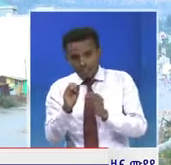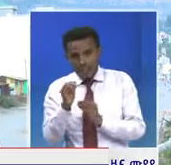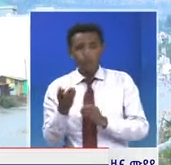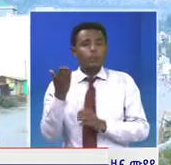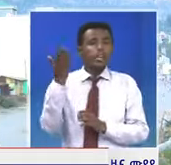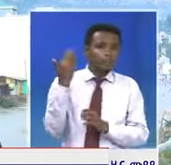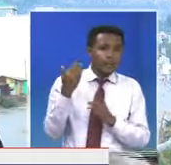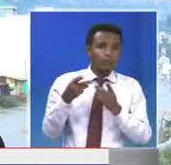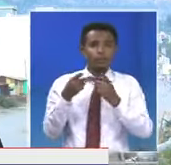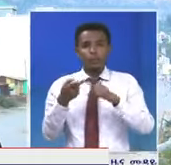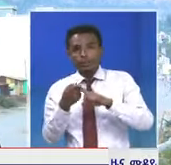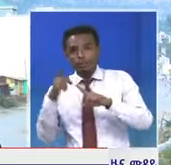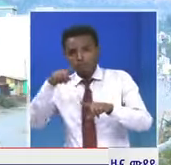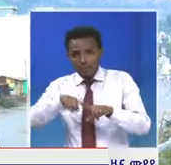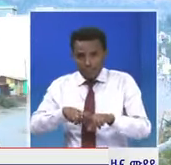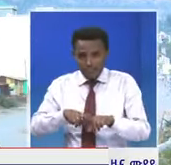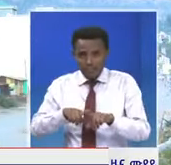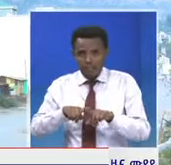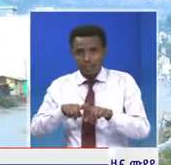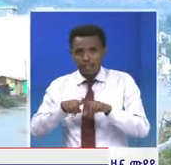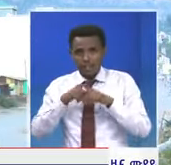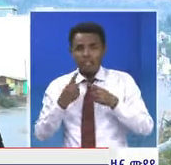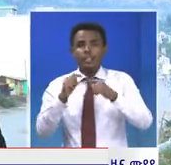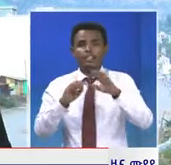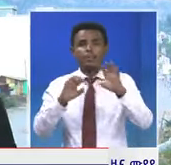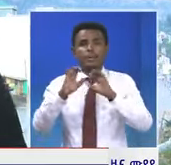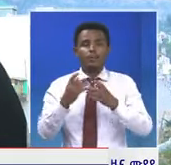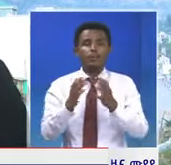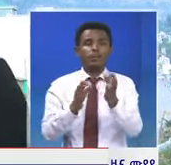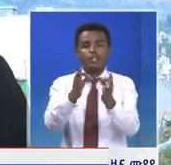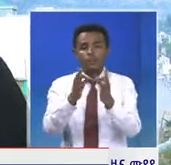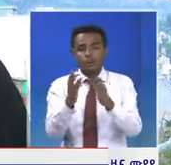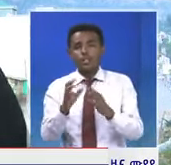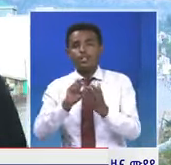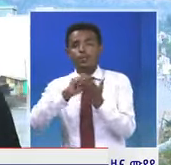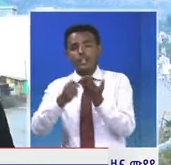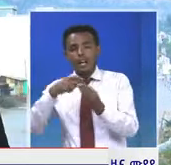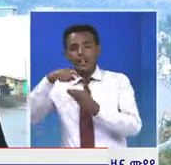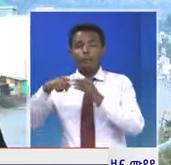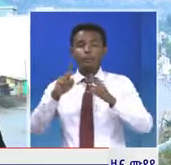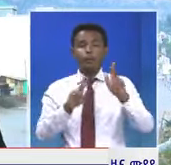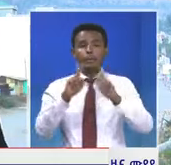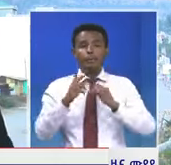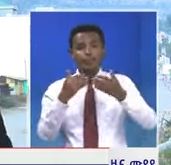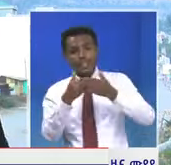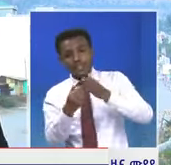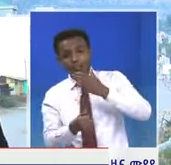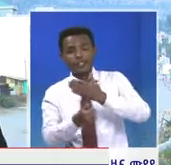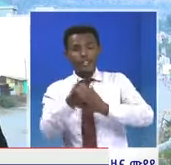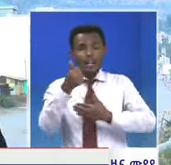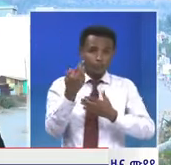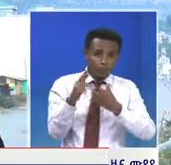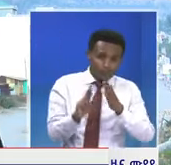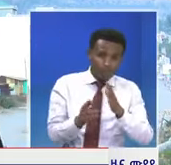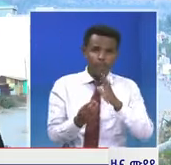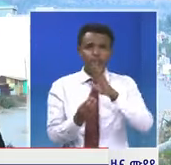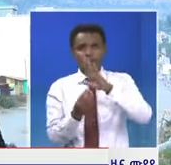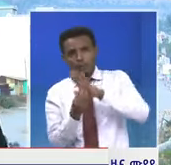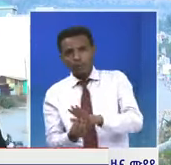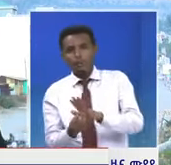ነበረበት ለመመለስ ጥረት እንደሚያደርጉ ገልጸውልናል የወልዲያ አካባቢ ማህበረሰብ በደረሰበት ጫና በደረሰበት ጭቆና በደረሰበት